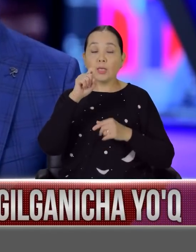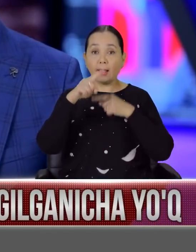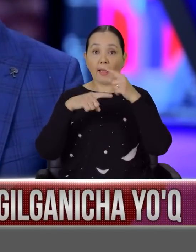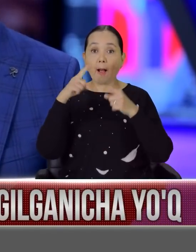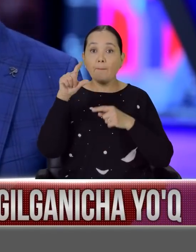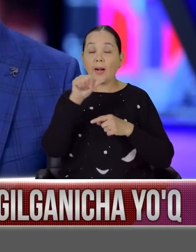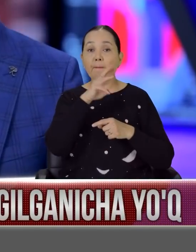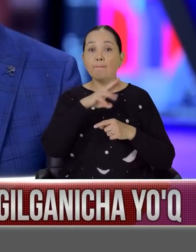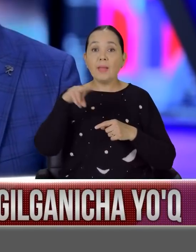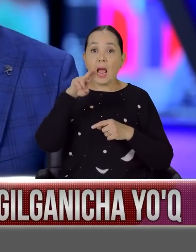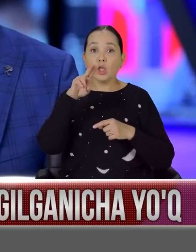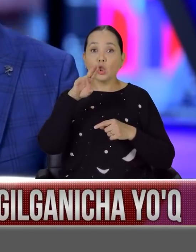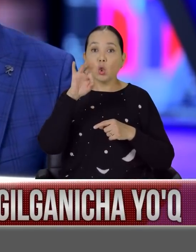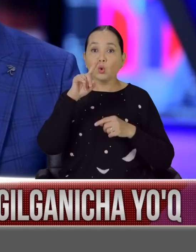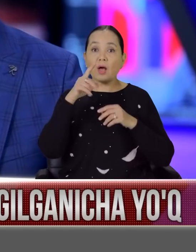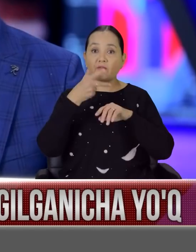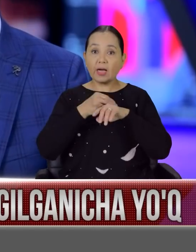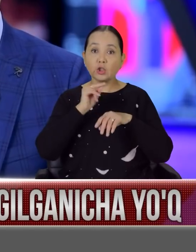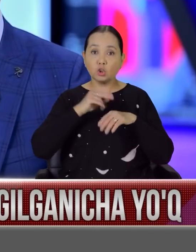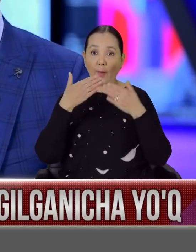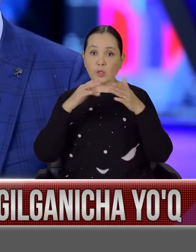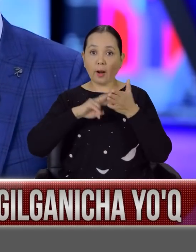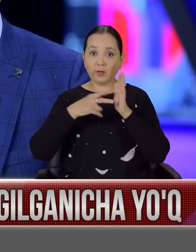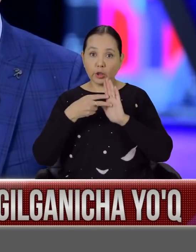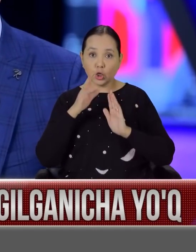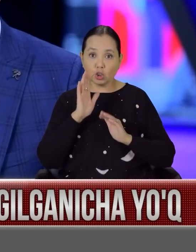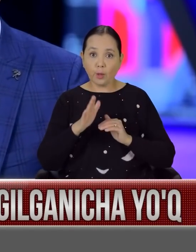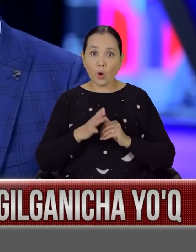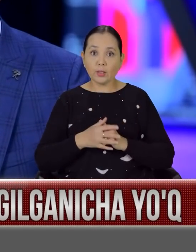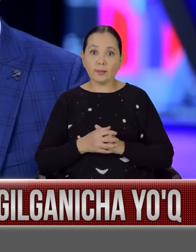esa 1,5 milliard dozagacha vaksina ishlab chiqarishni rejalashtirmoqda.